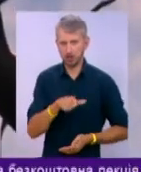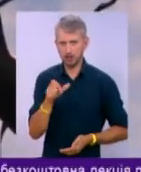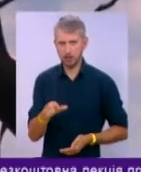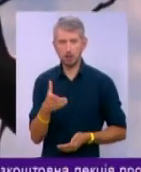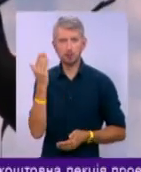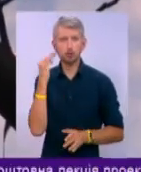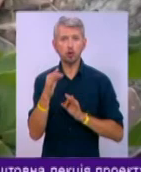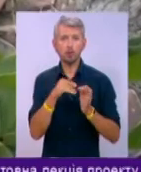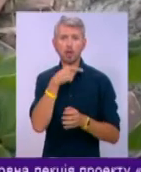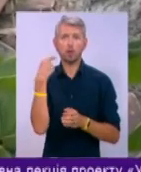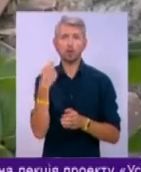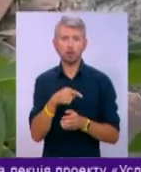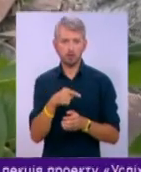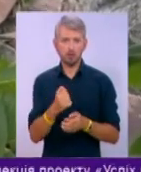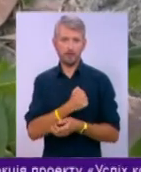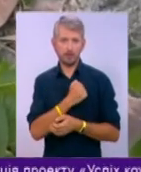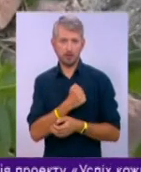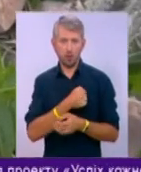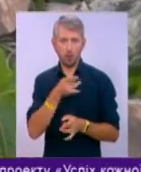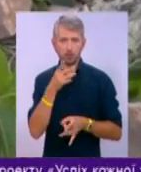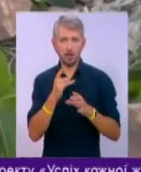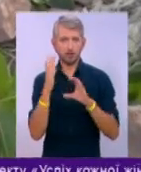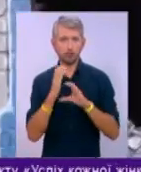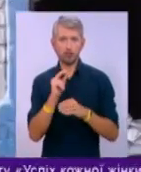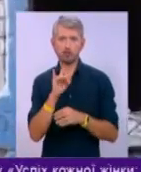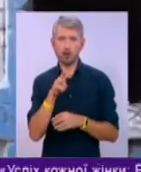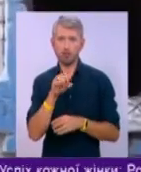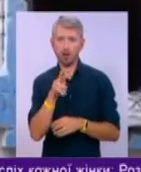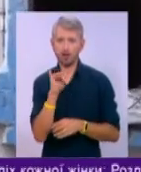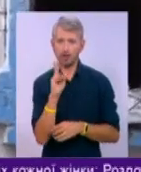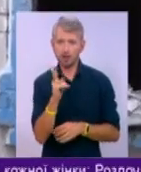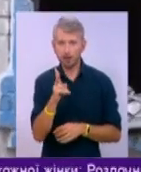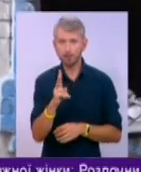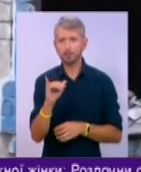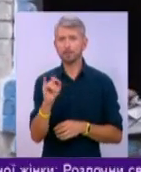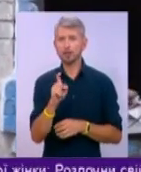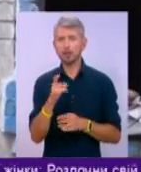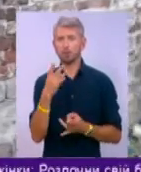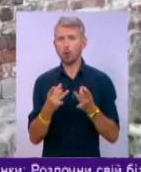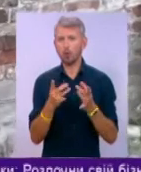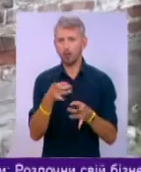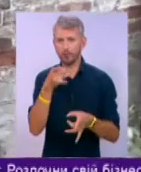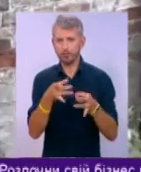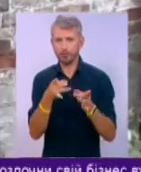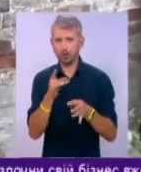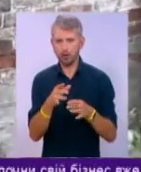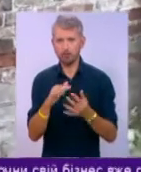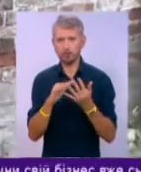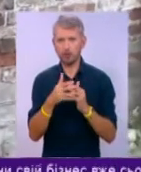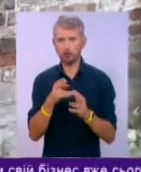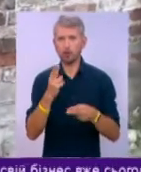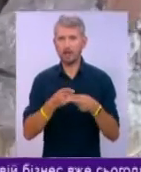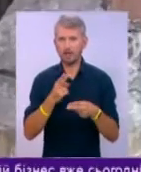мешканці. Минулої доби російсько-окупаційні війська обстріляли з гранатомета «Чермалик», із міномета відкрили вогонь по